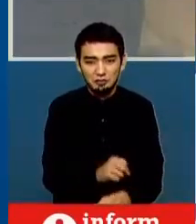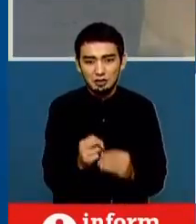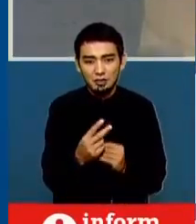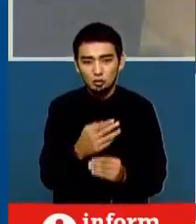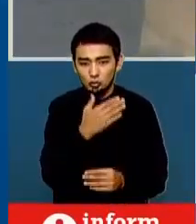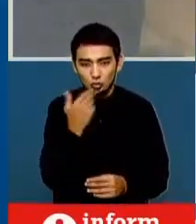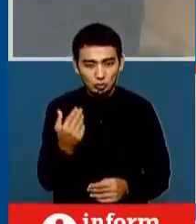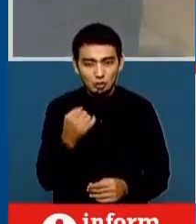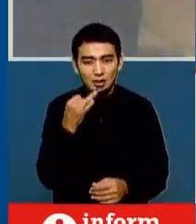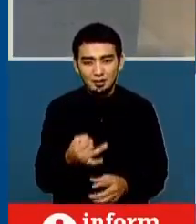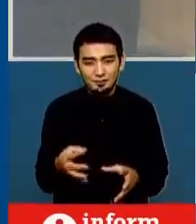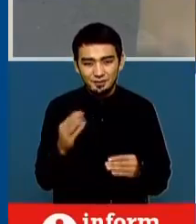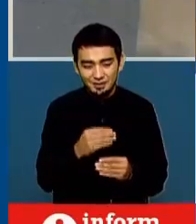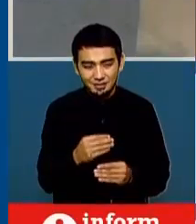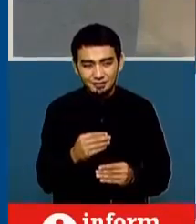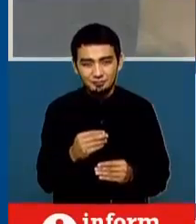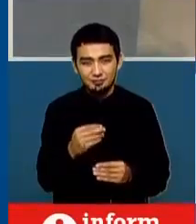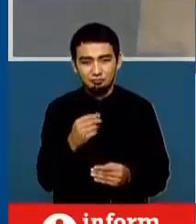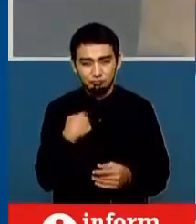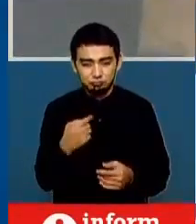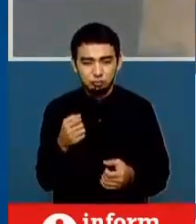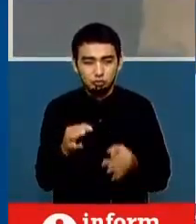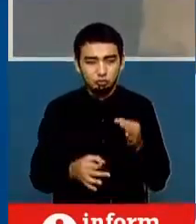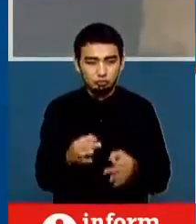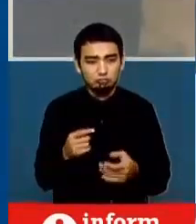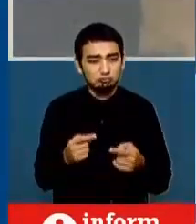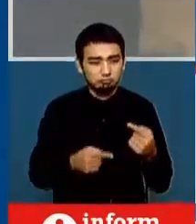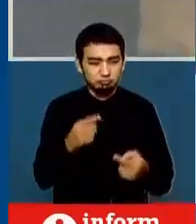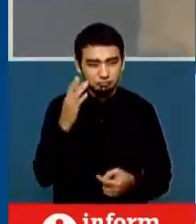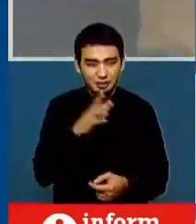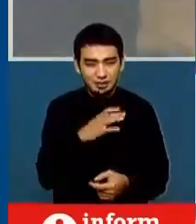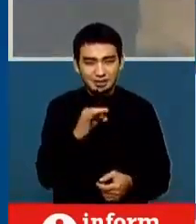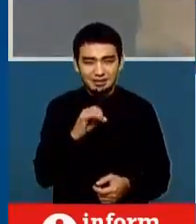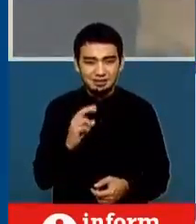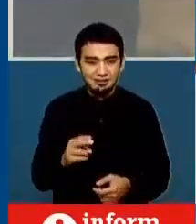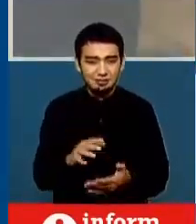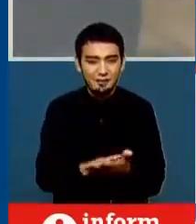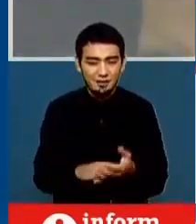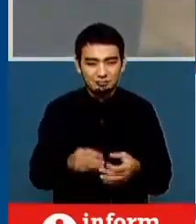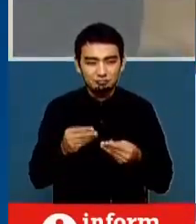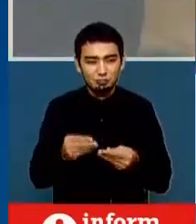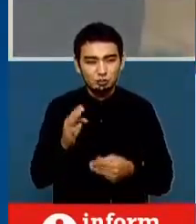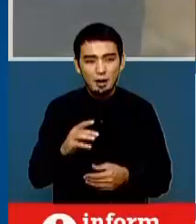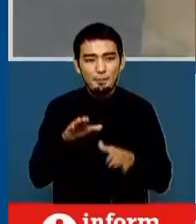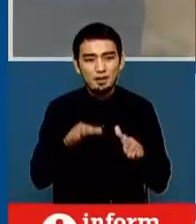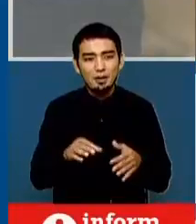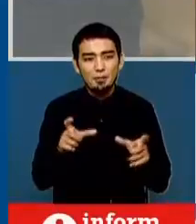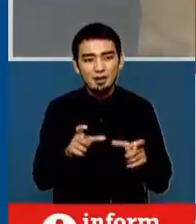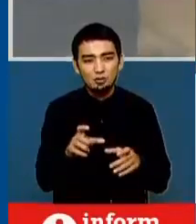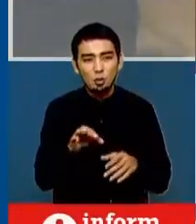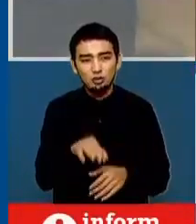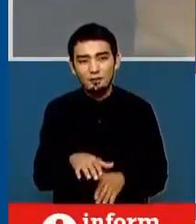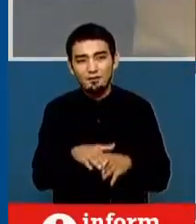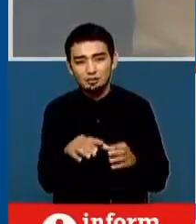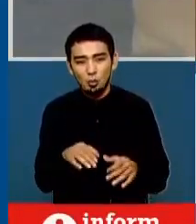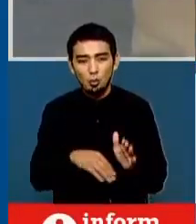дальше отстаивать свою позицию и собираются подавать в суд коллективное исковое заявление. Вместо магазина они требуют от властей сделать